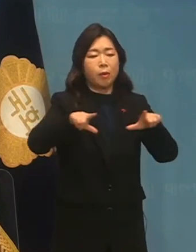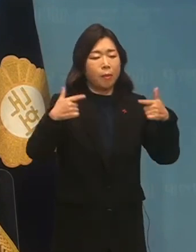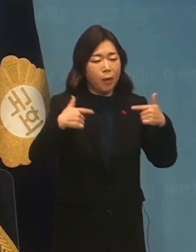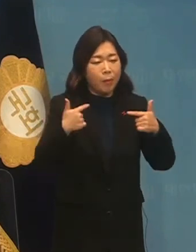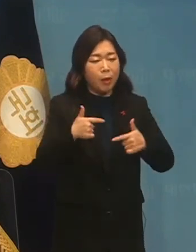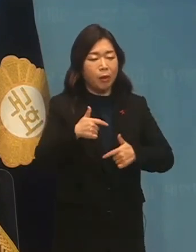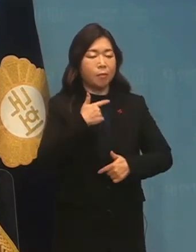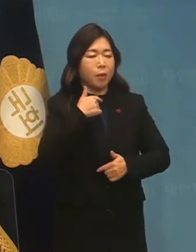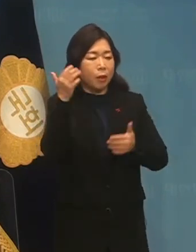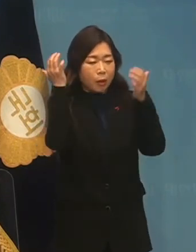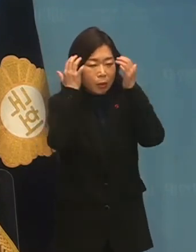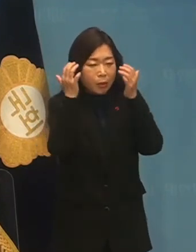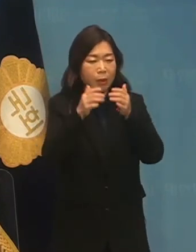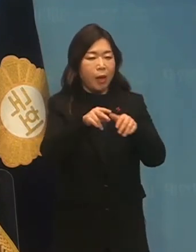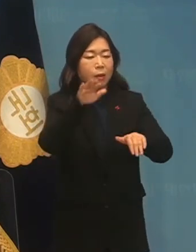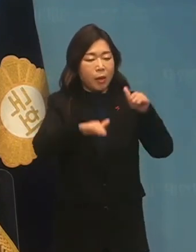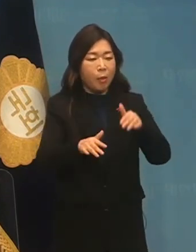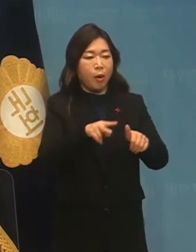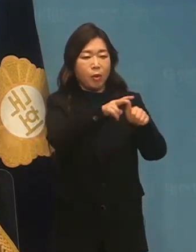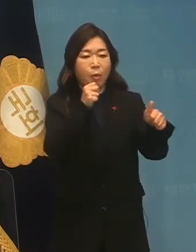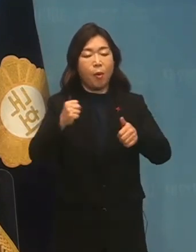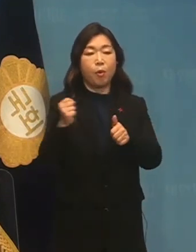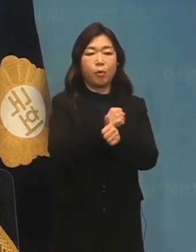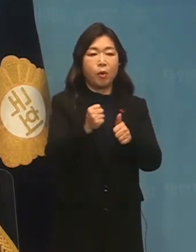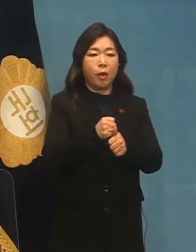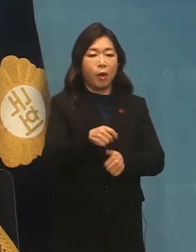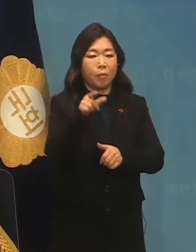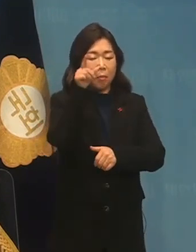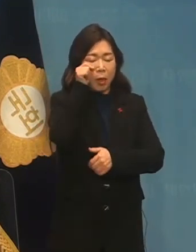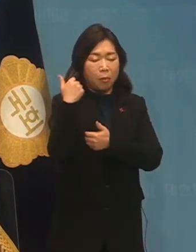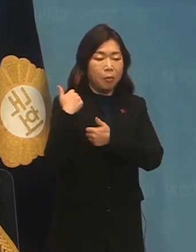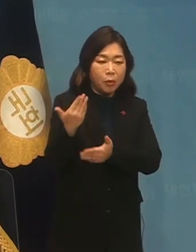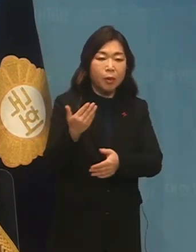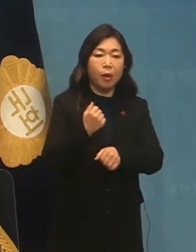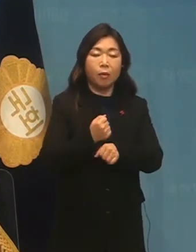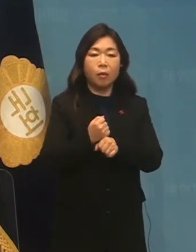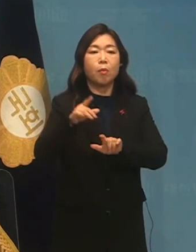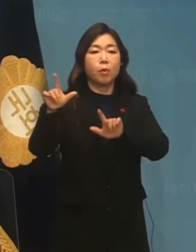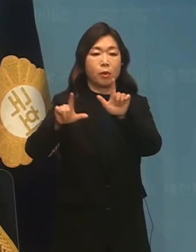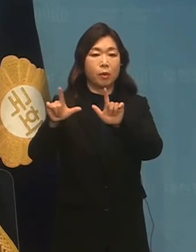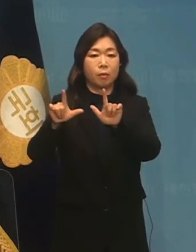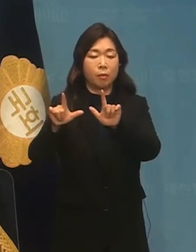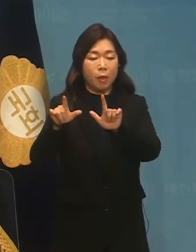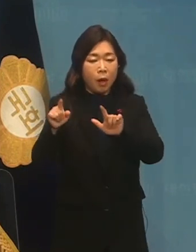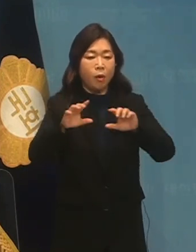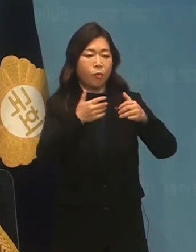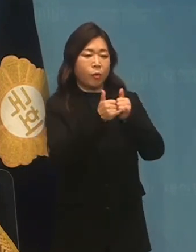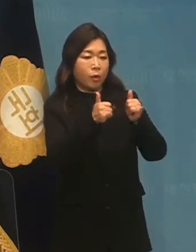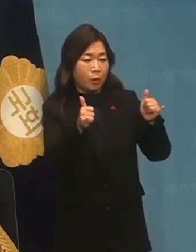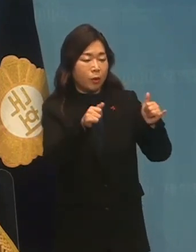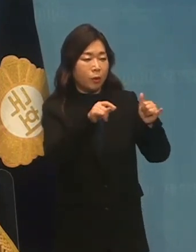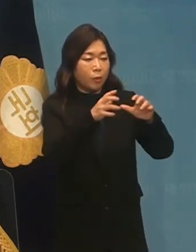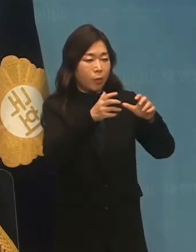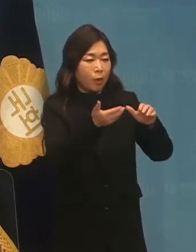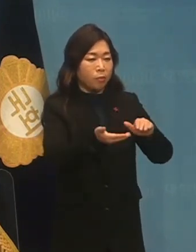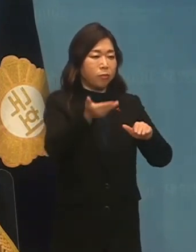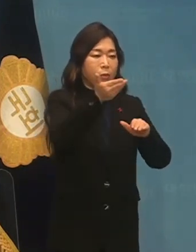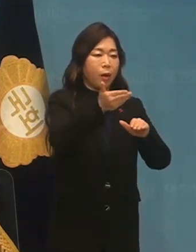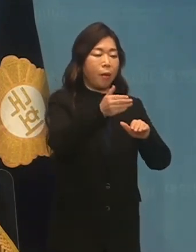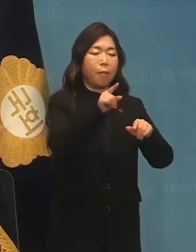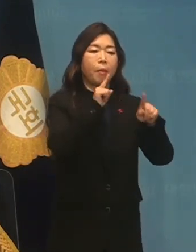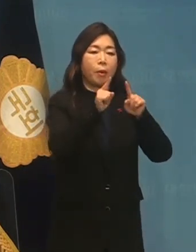겪는 차별, 혐오, 폭력에 눈 감으면서 대한민국의 국격, 비전을 말할 수는 없습니다.